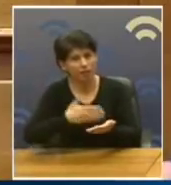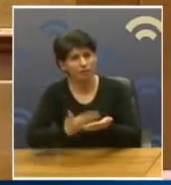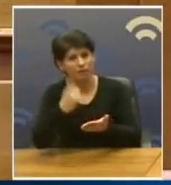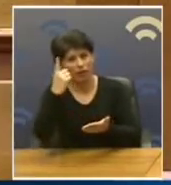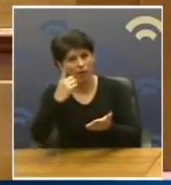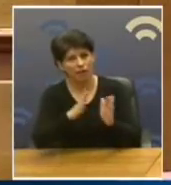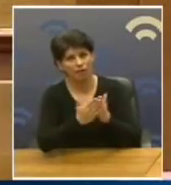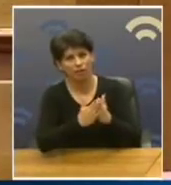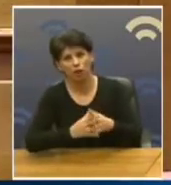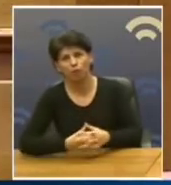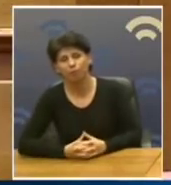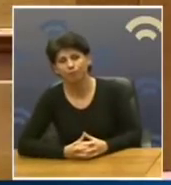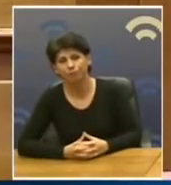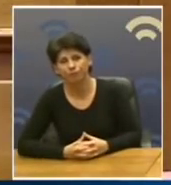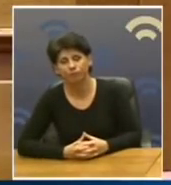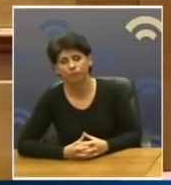βιβλίο?